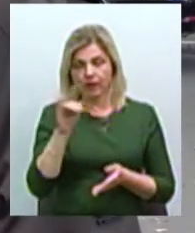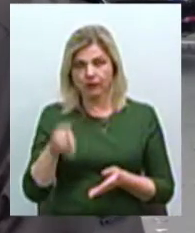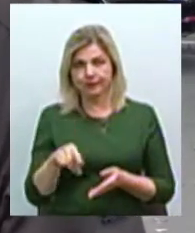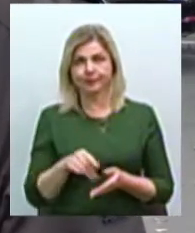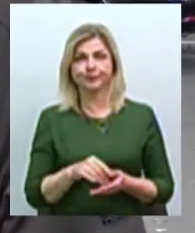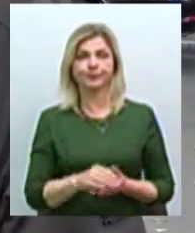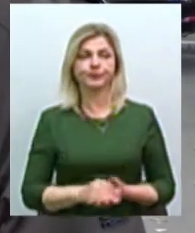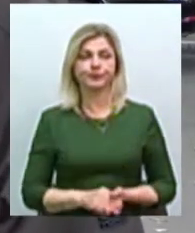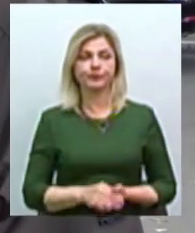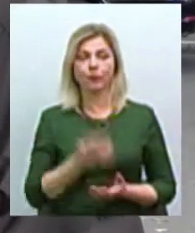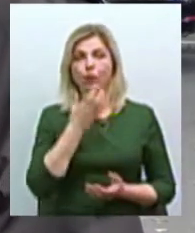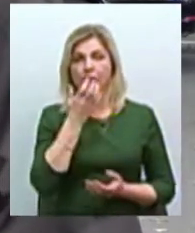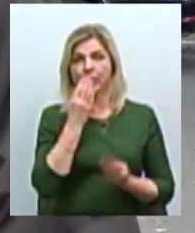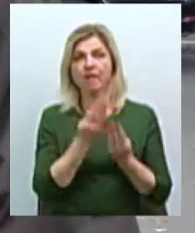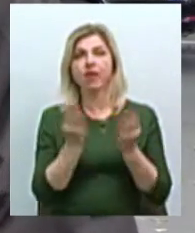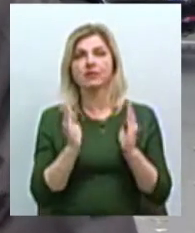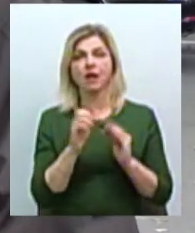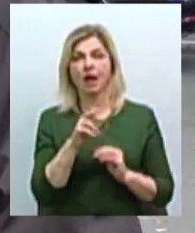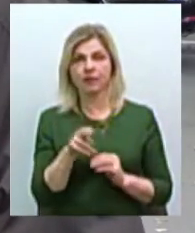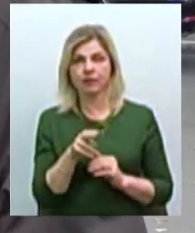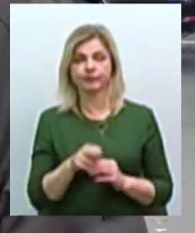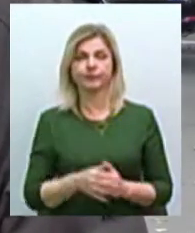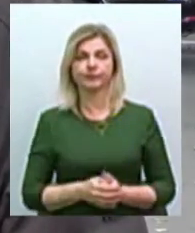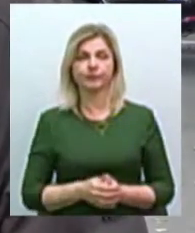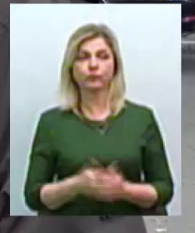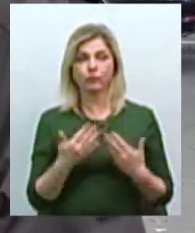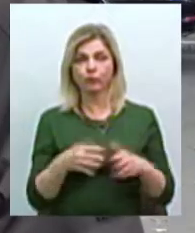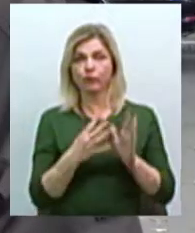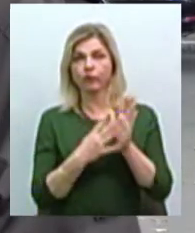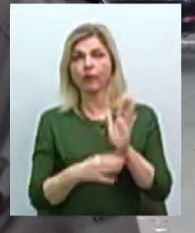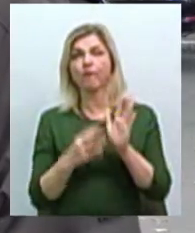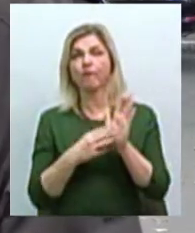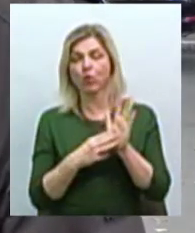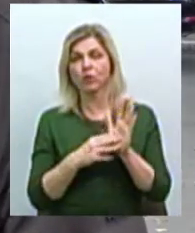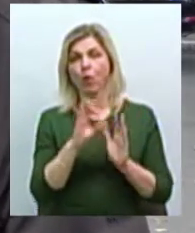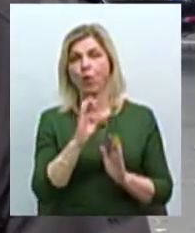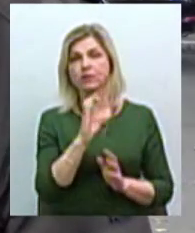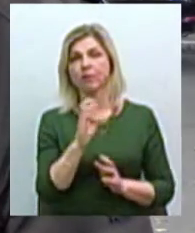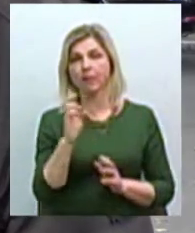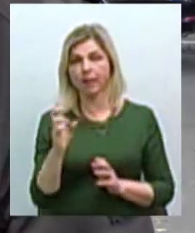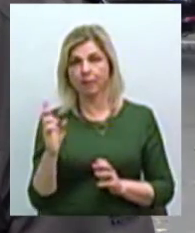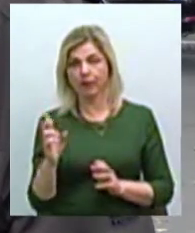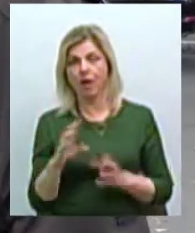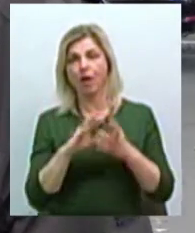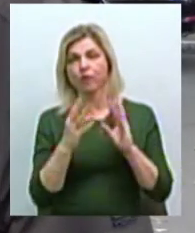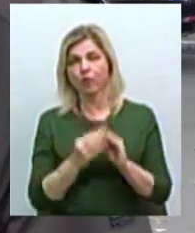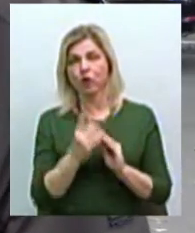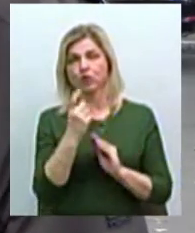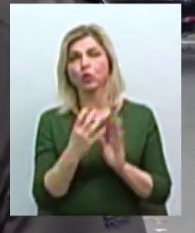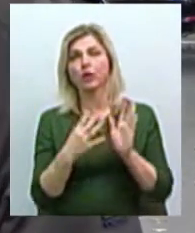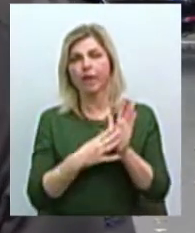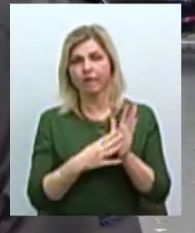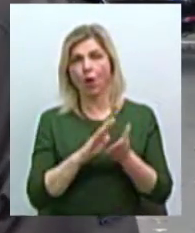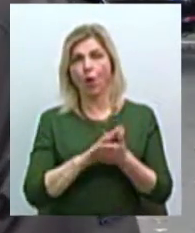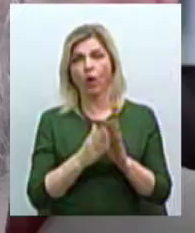установку вікон мешканців, утеплення фасаду, вже 98 ОСББ, загальною кількістю 109 заходів, 109